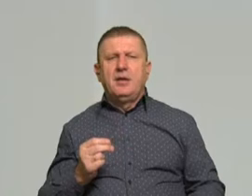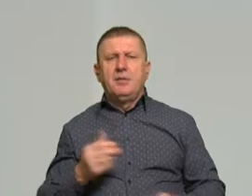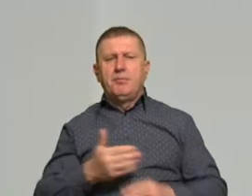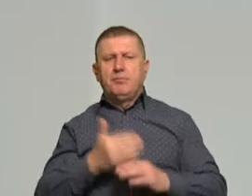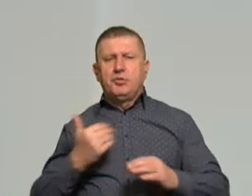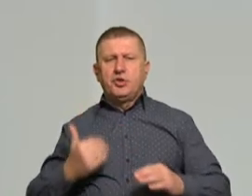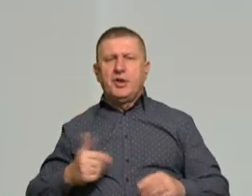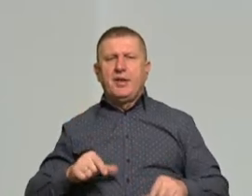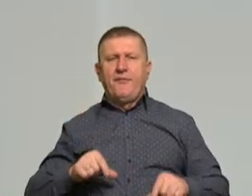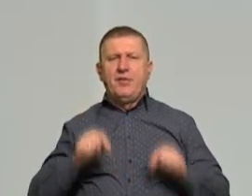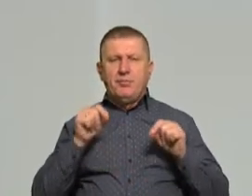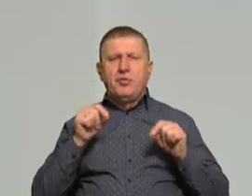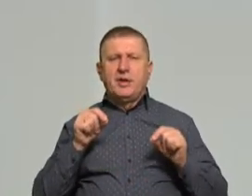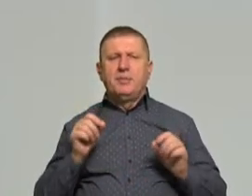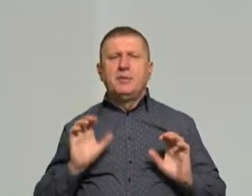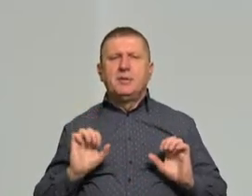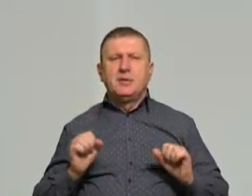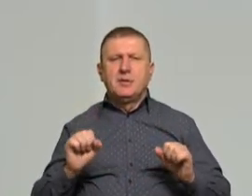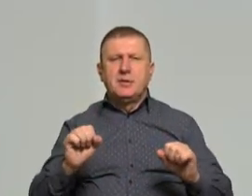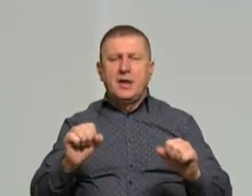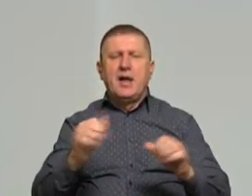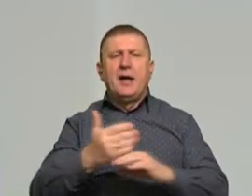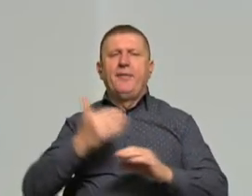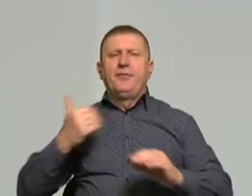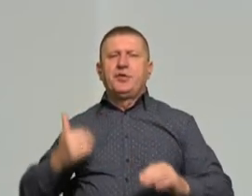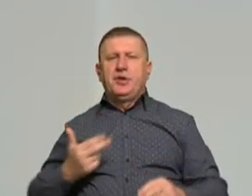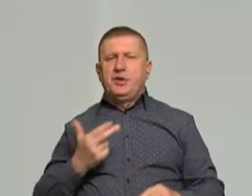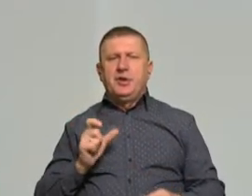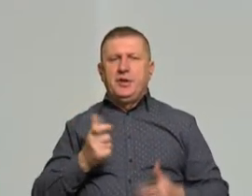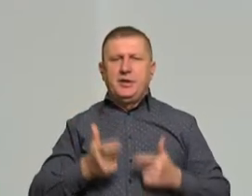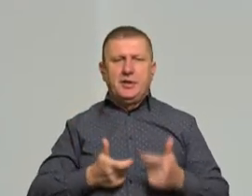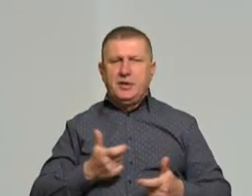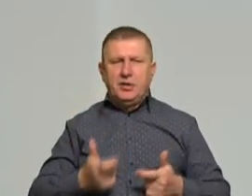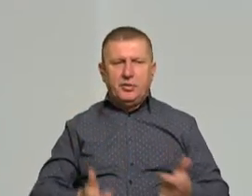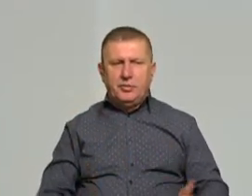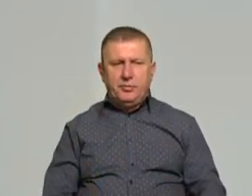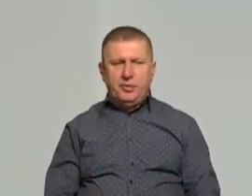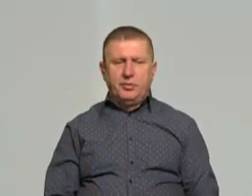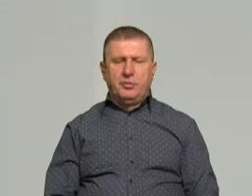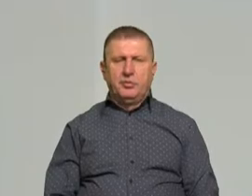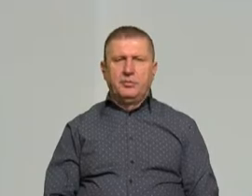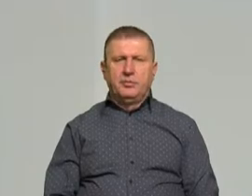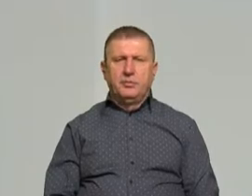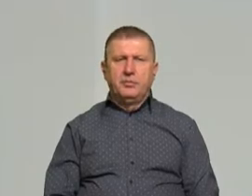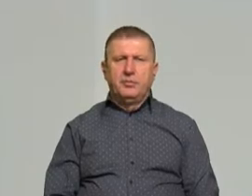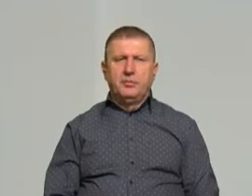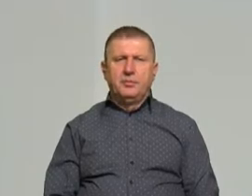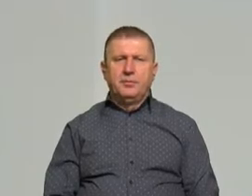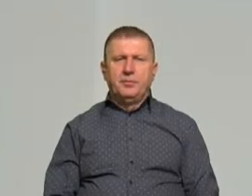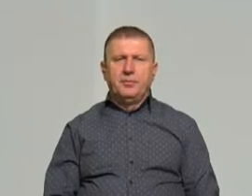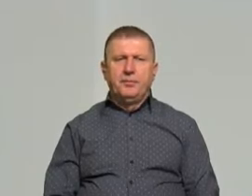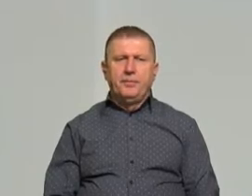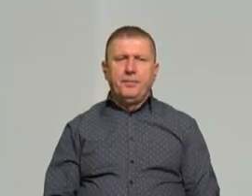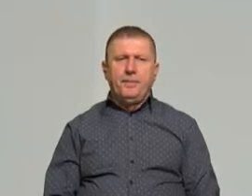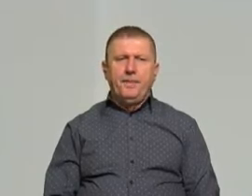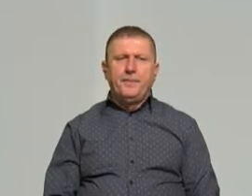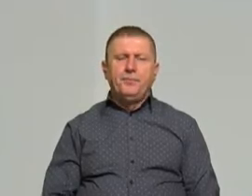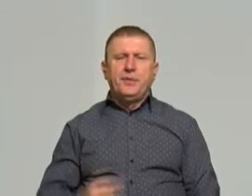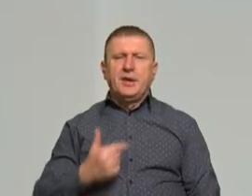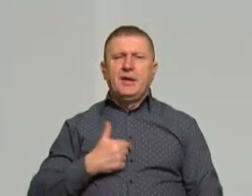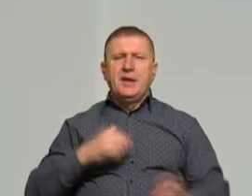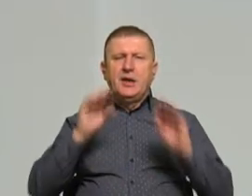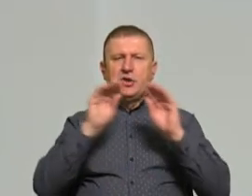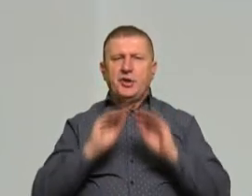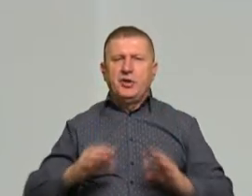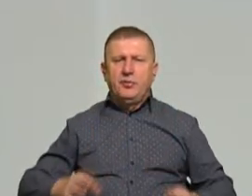wyborami. Uchwała tak, została podjęta jednogłośnie, również się pod nią podpisuje. Natomiast ja, szanowni